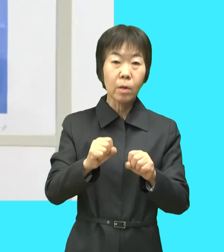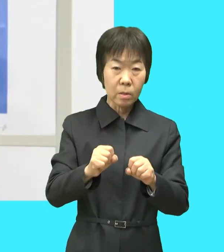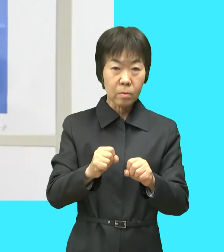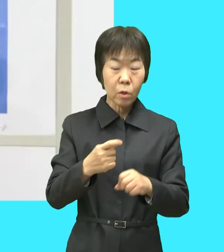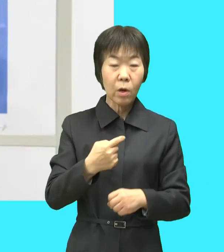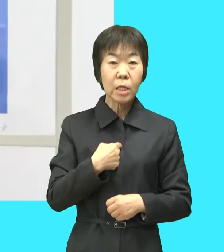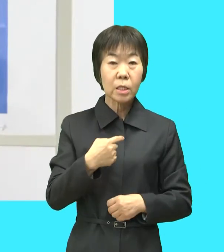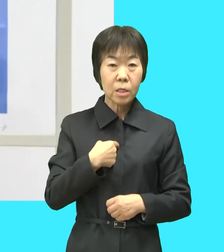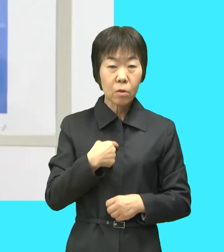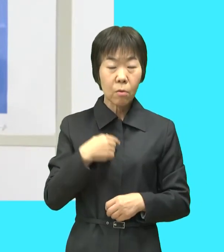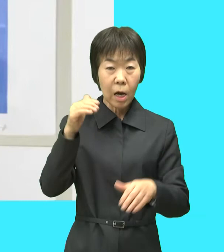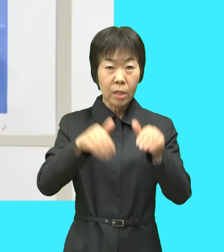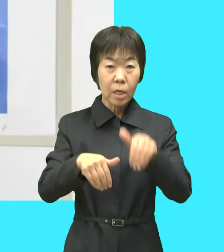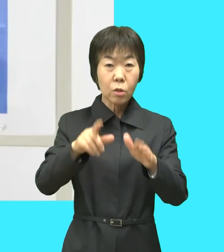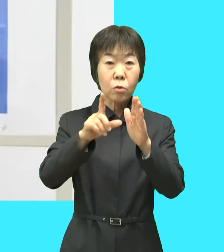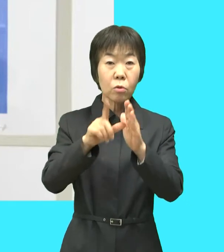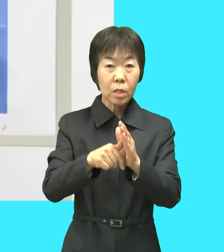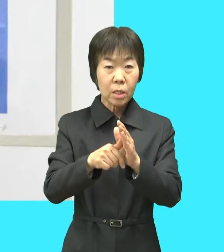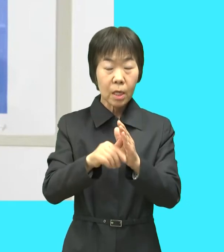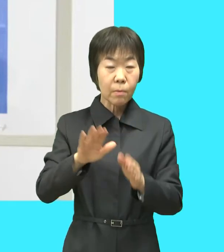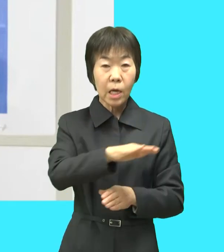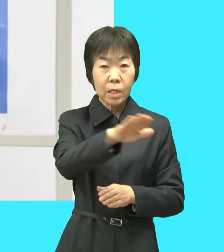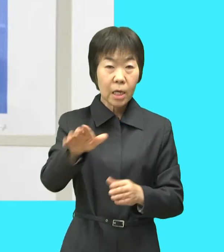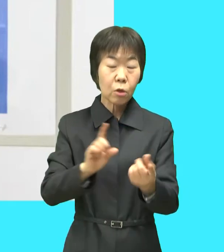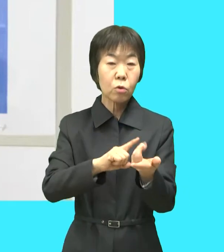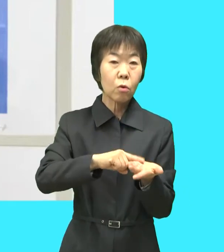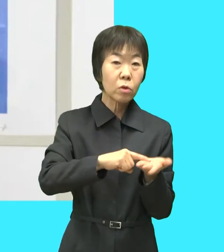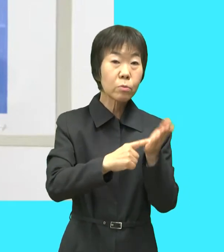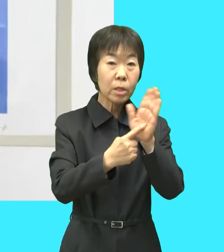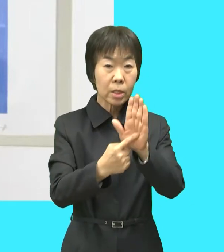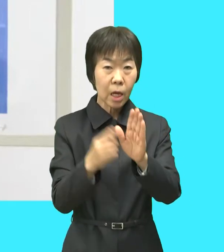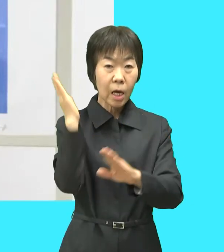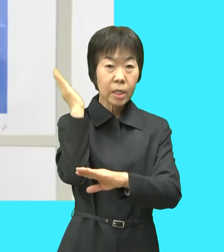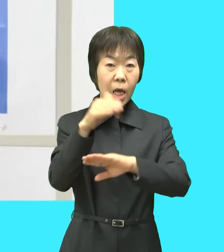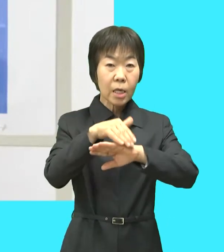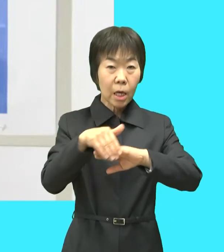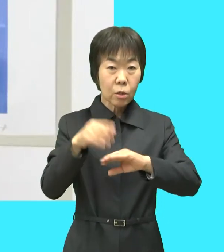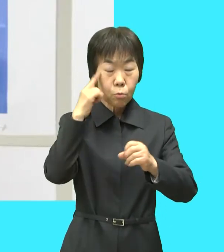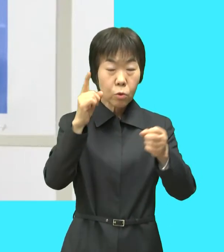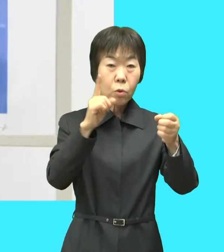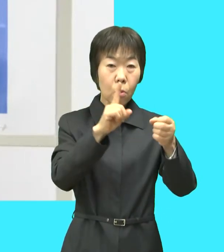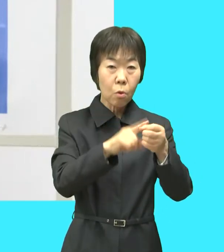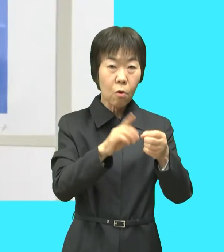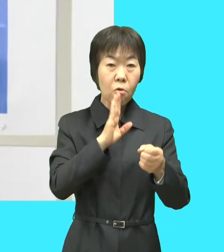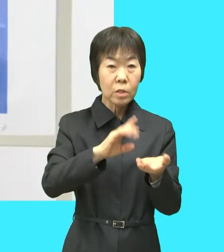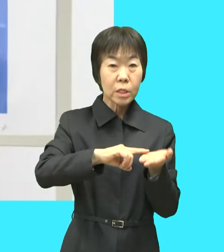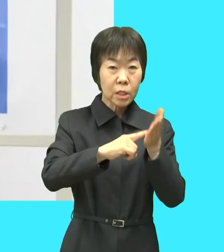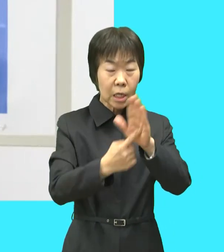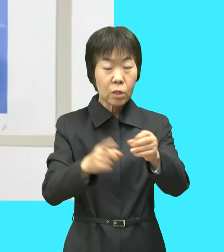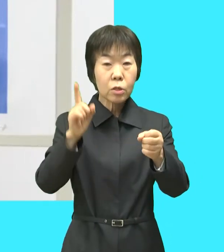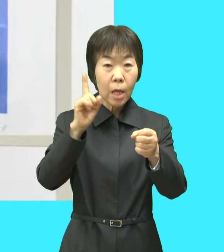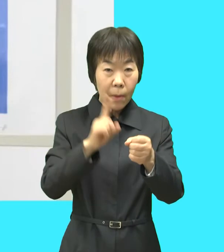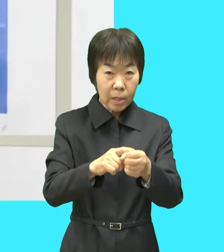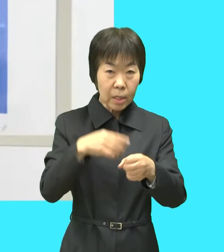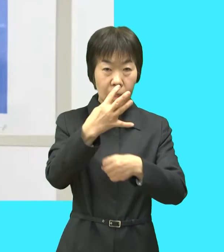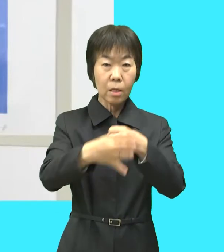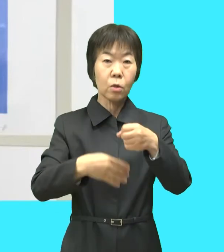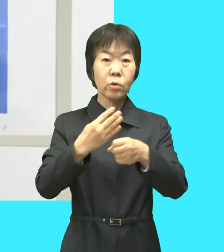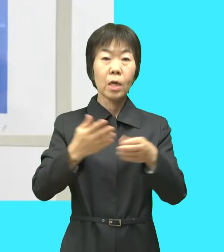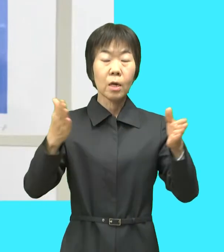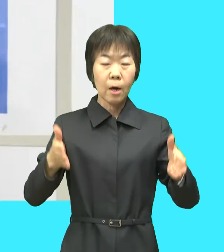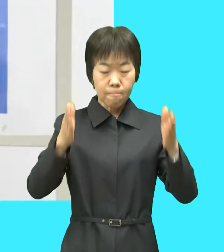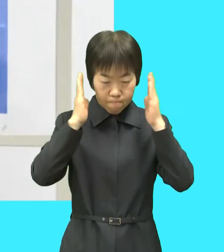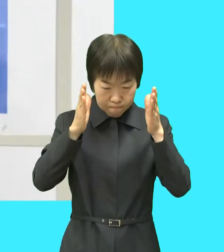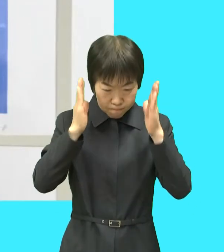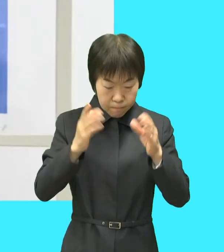選挙において県民の皆さんにお示ししたこういった政策目標を実現するために4年間力